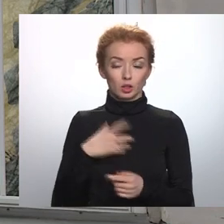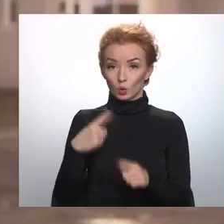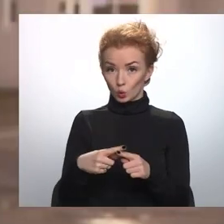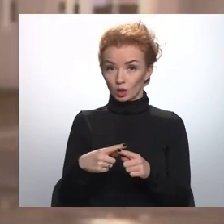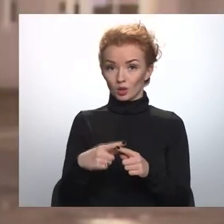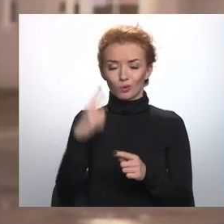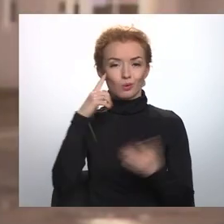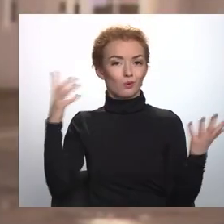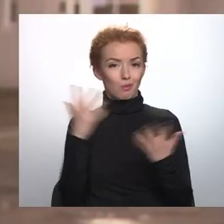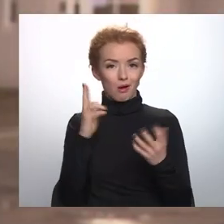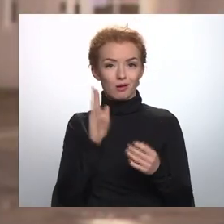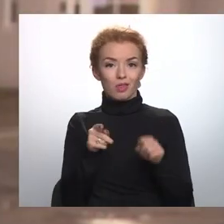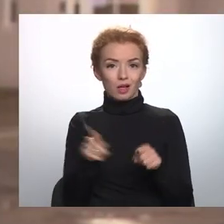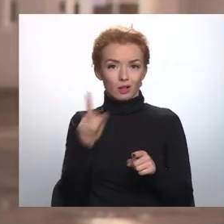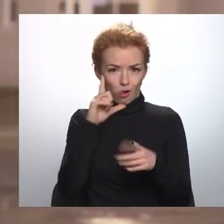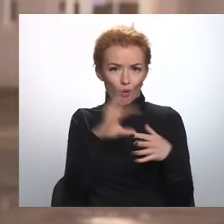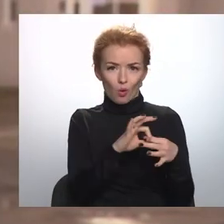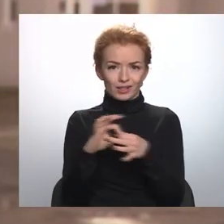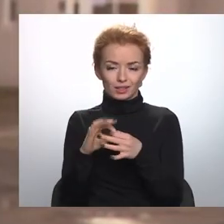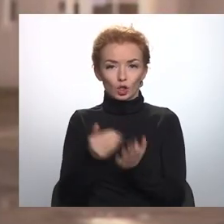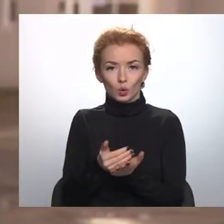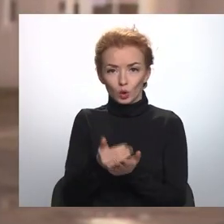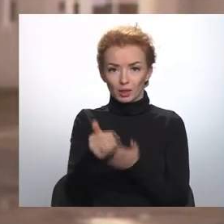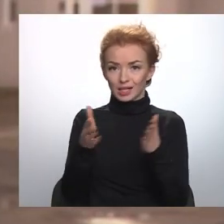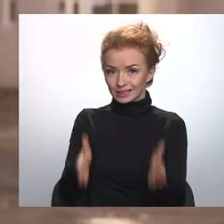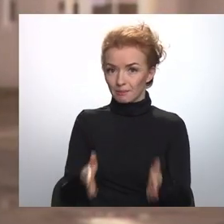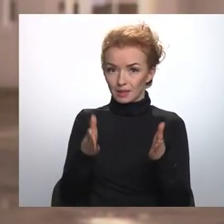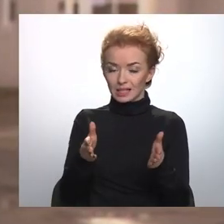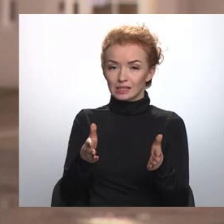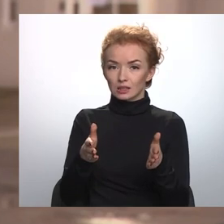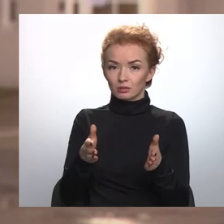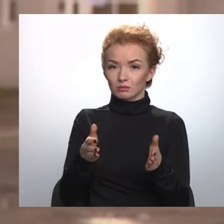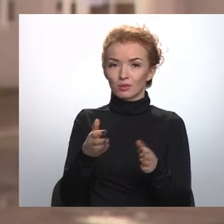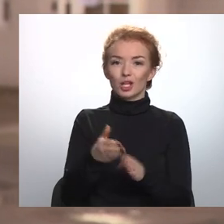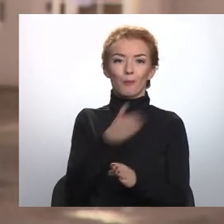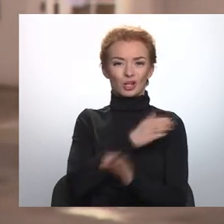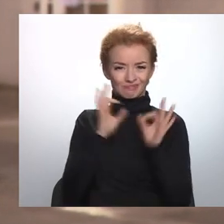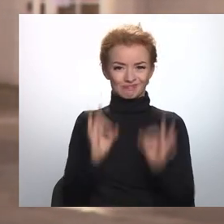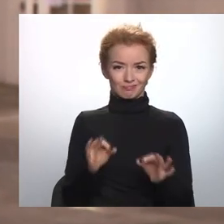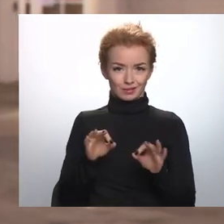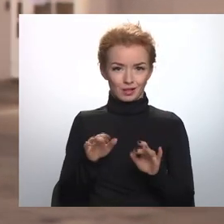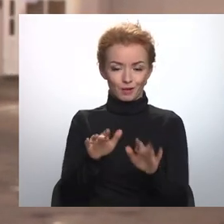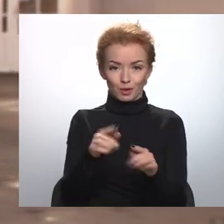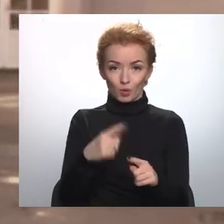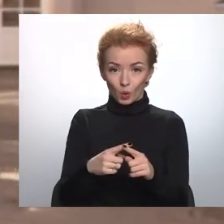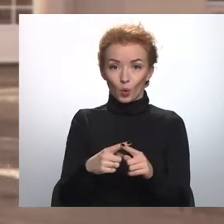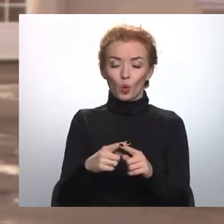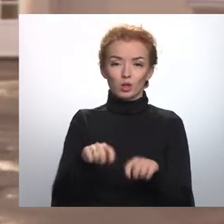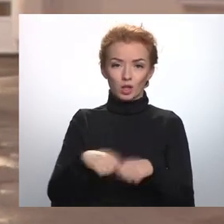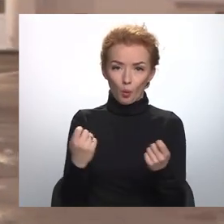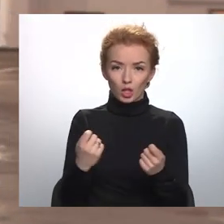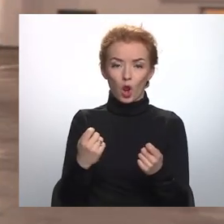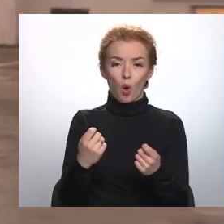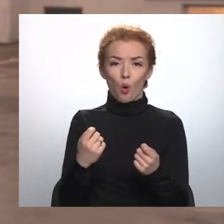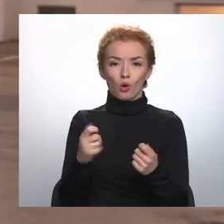ka tas būtu loģiski turpināt slimnīcas iepriekšējā darbību. Mums arī ir speciālisti, augsts kvalificēti traumatologi